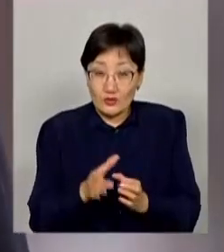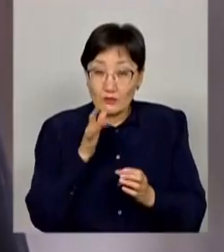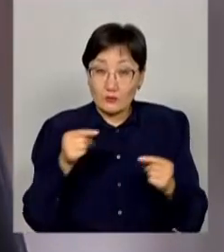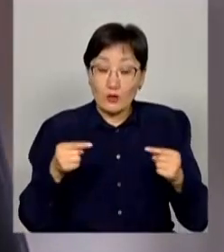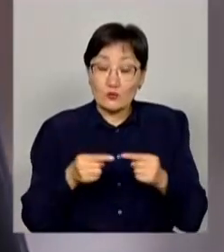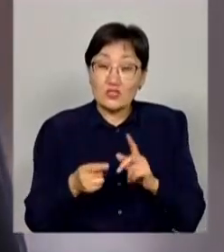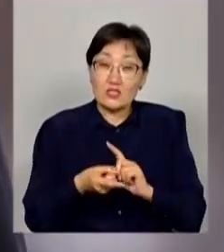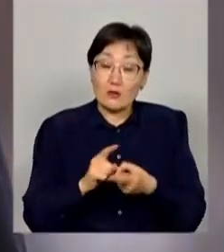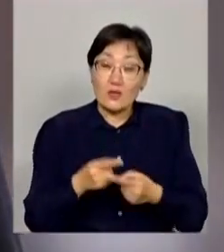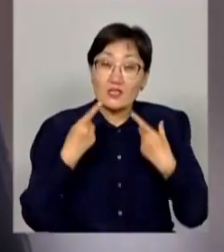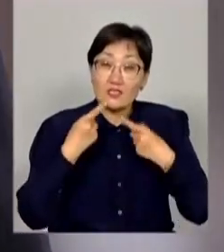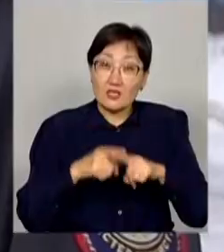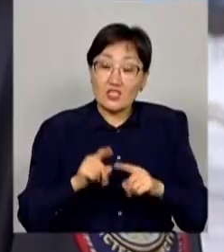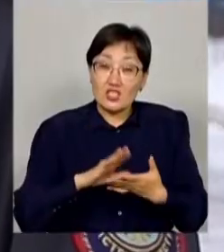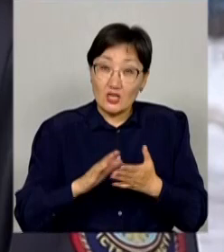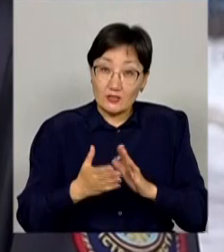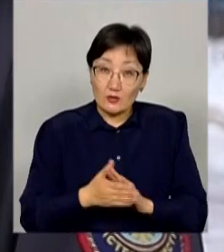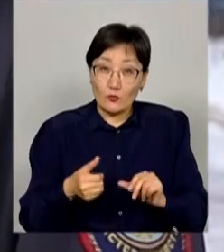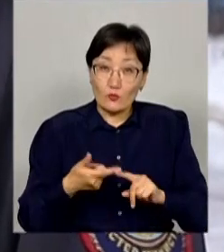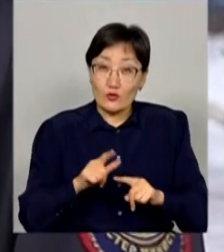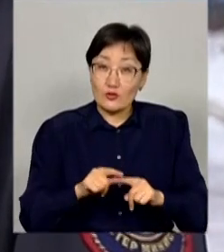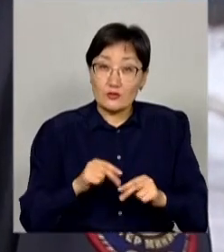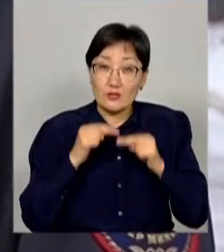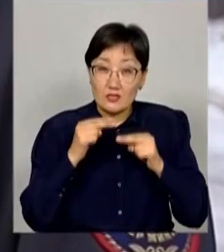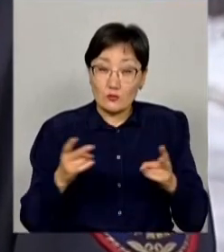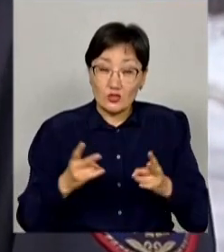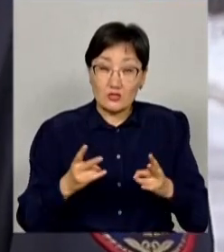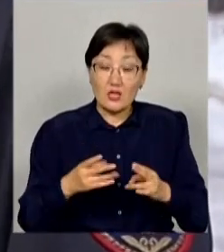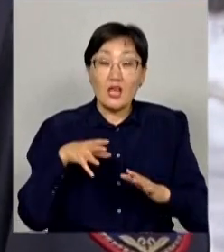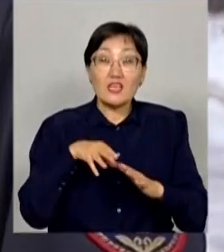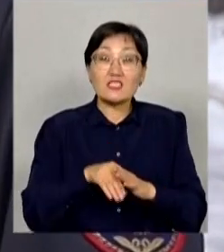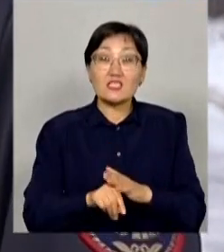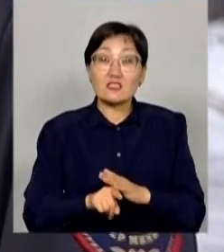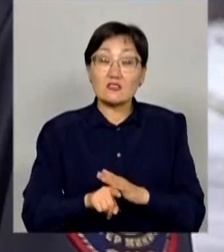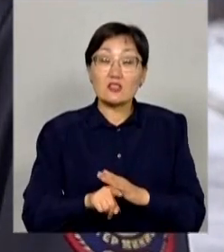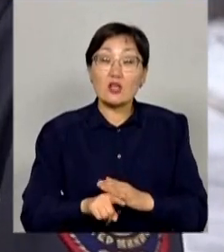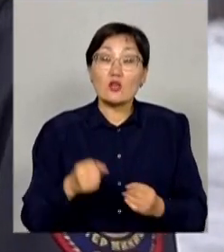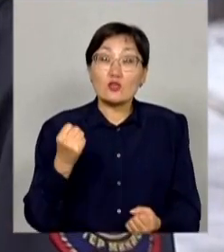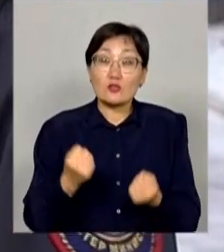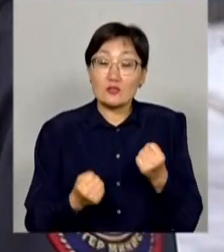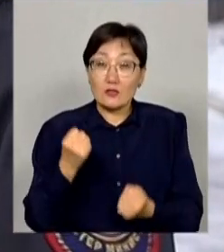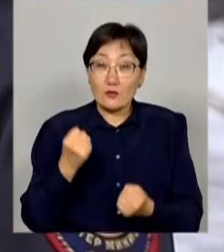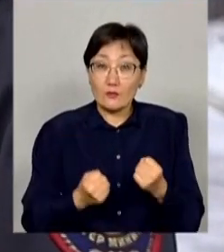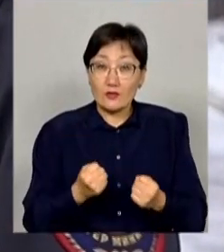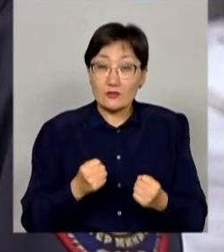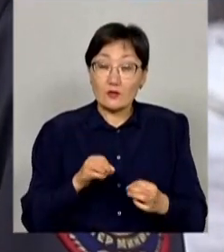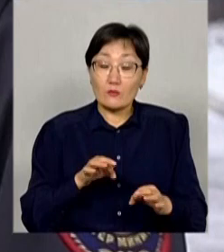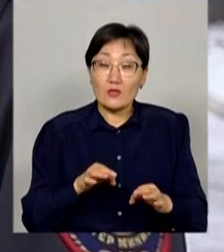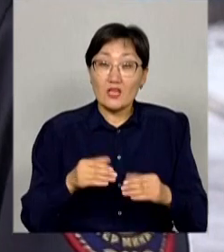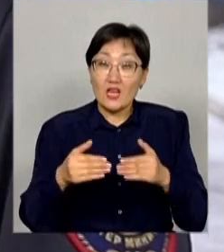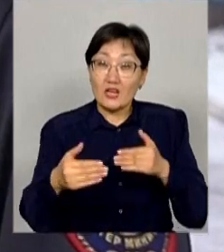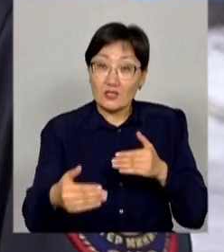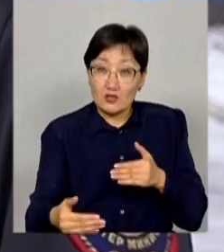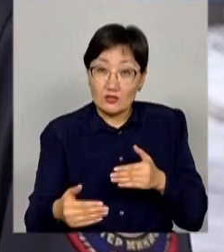ауыстырып, техникалық жағдайына аса назар аудару қажет. Әсіресе көлікті жүргізу барысында арақашықтық